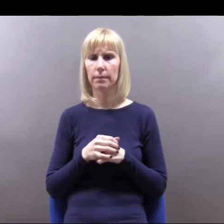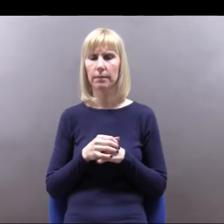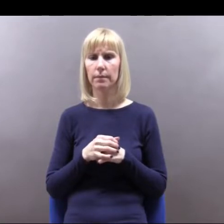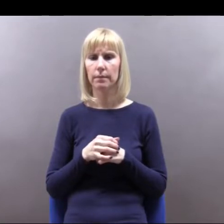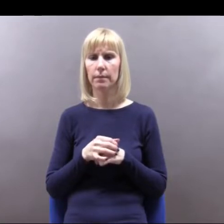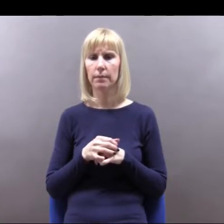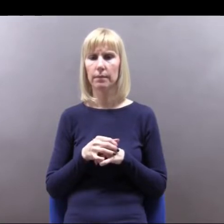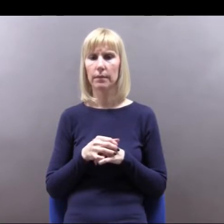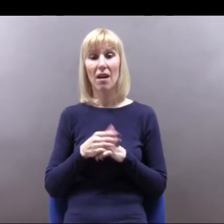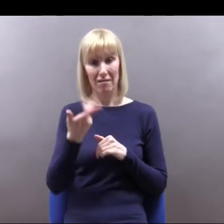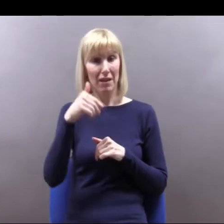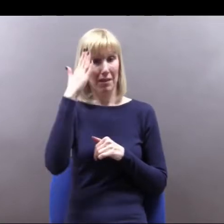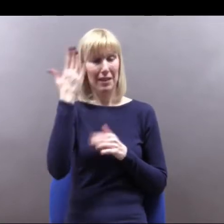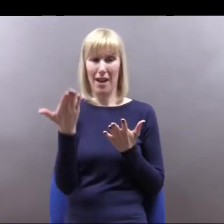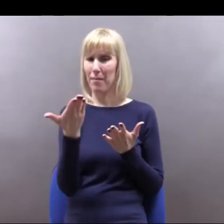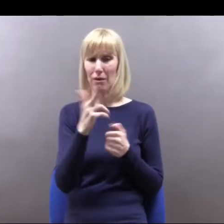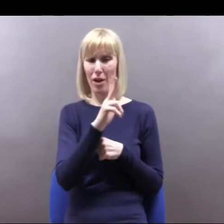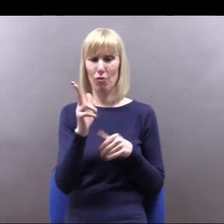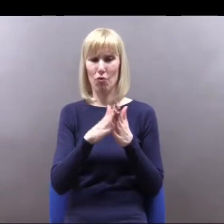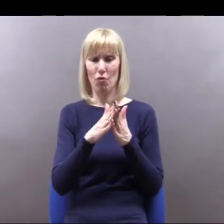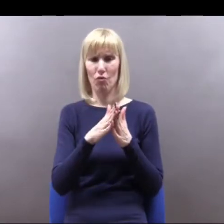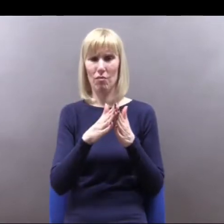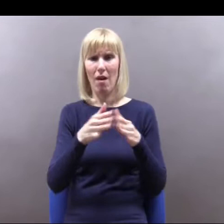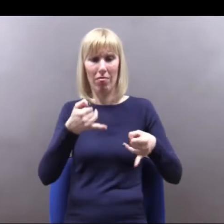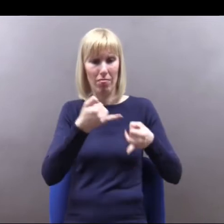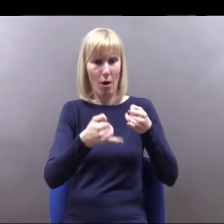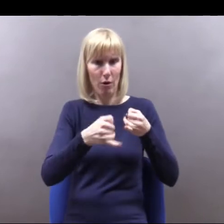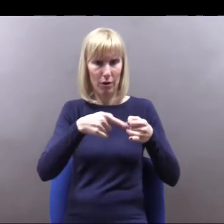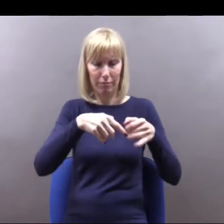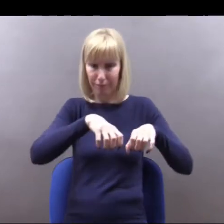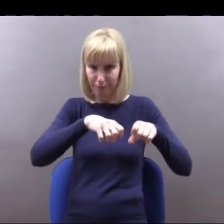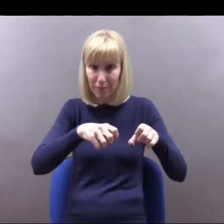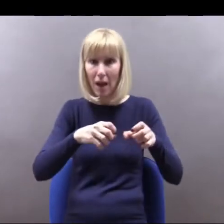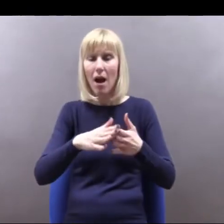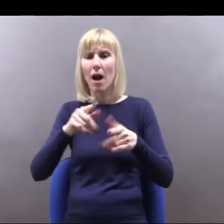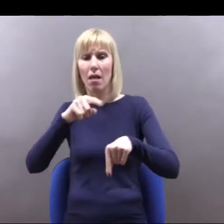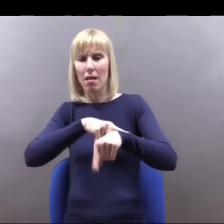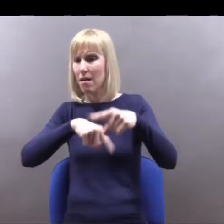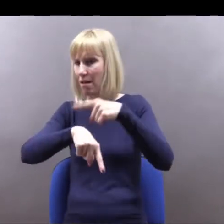pilnując swojej pozycji na tym wózku, jeszcze trzymać tam, proszę... Tak, proszę spojrzeć, oczywiście